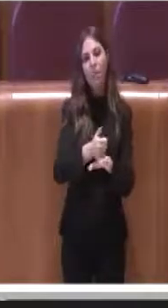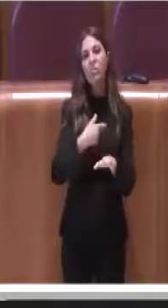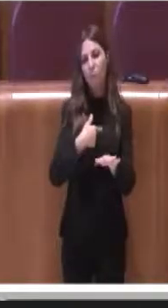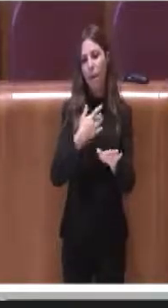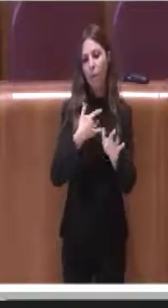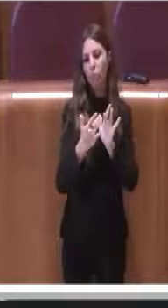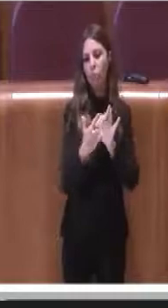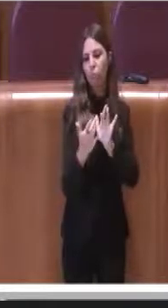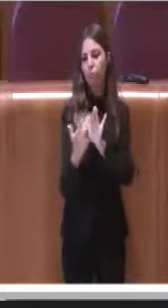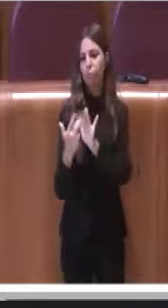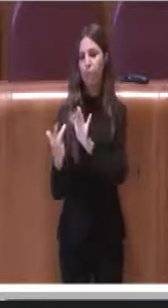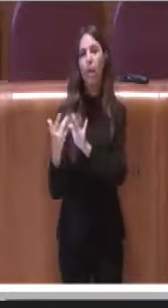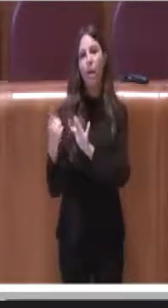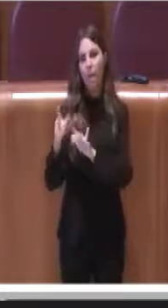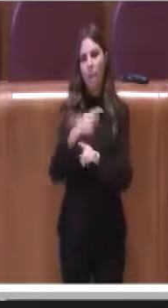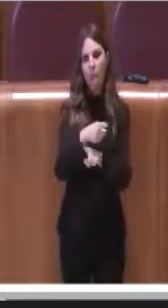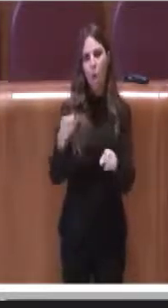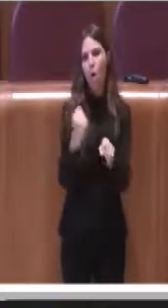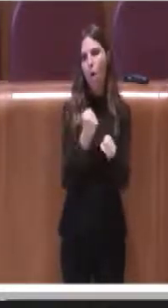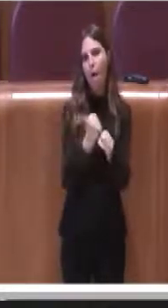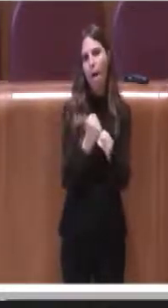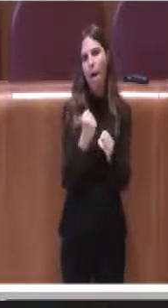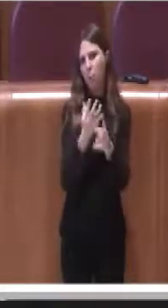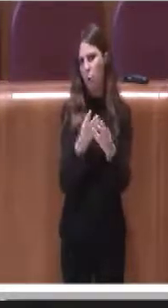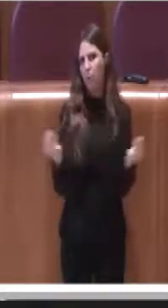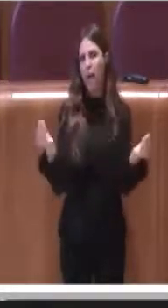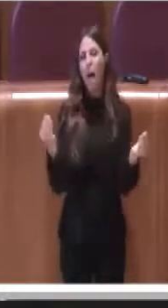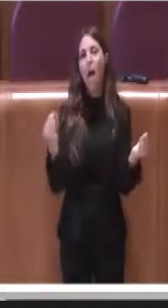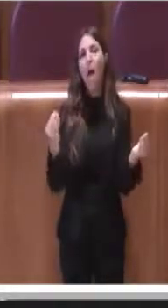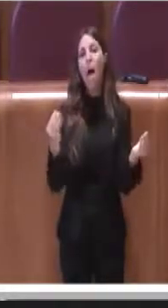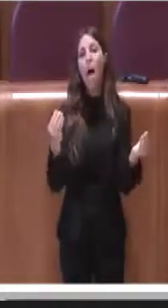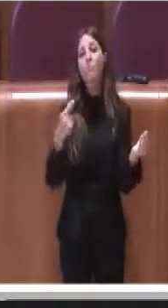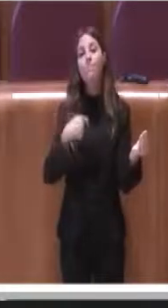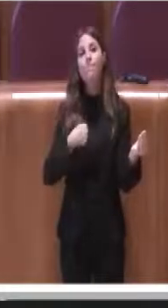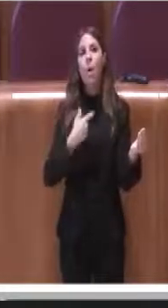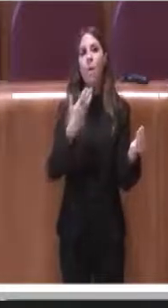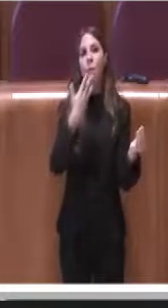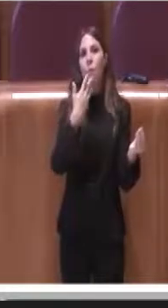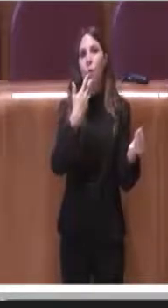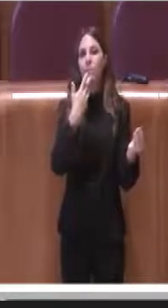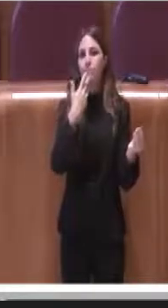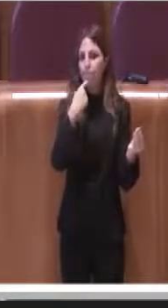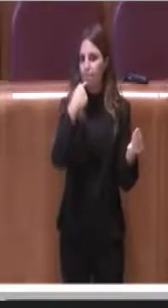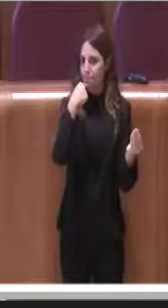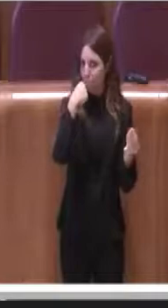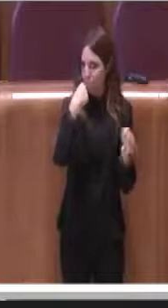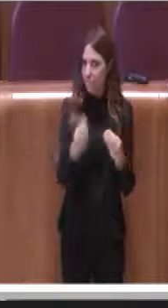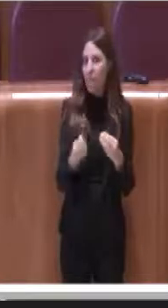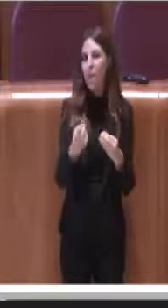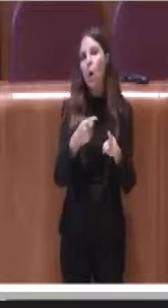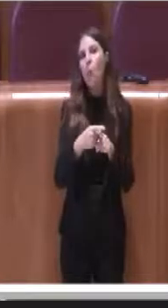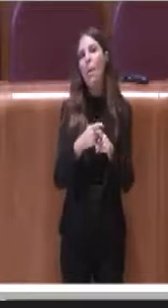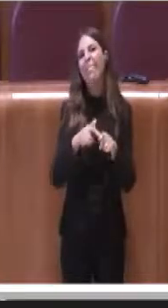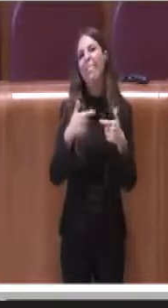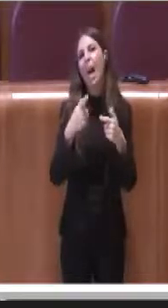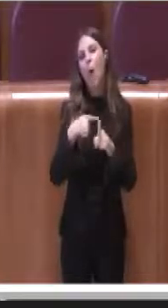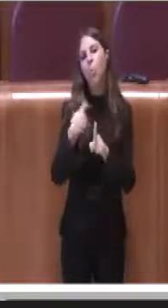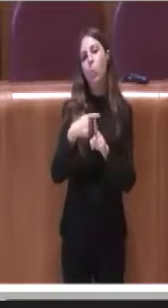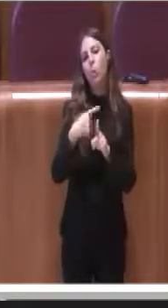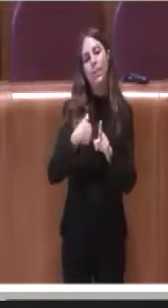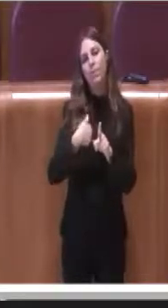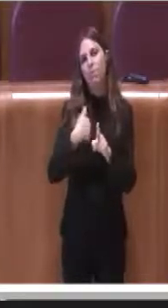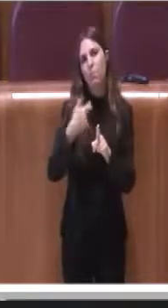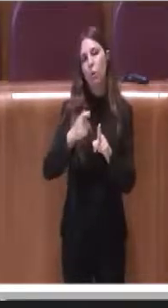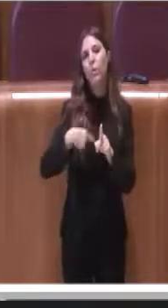e che veramente stanno facendo molto. Detto ciò, vorrei spezzare una lancia, perché non lo faccio mai, ma è giusto che si faccia e chiudo,